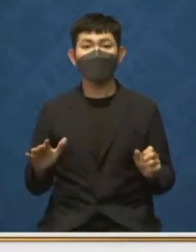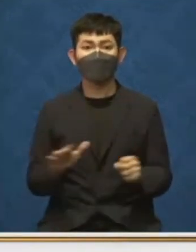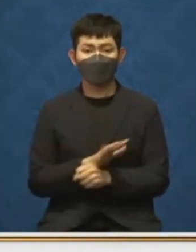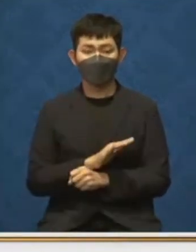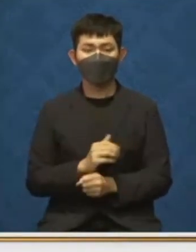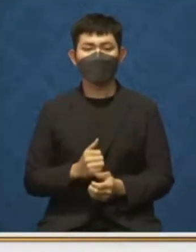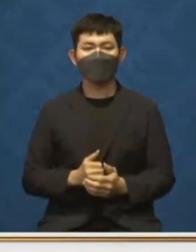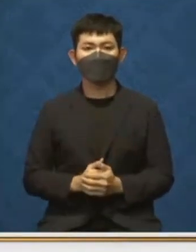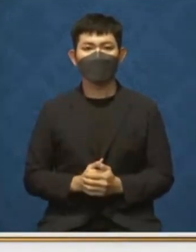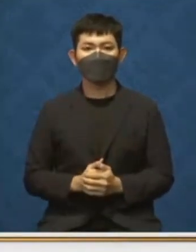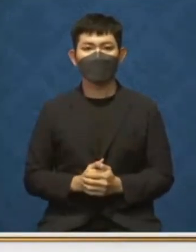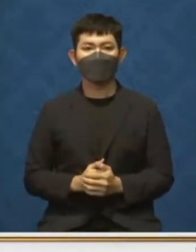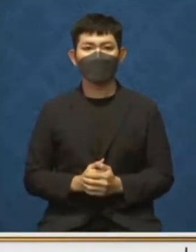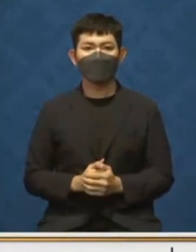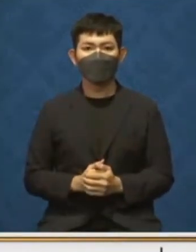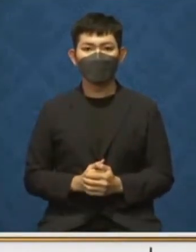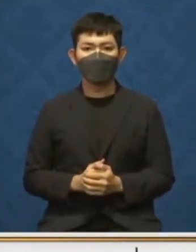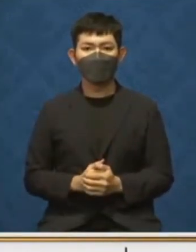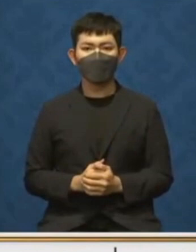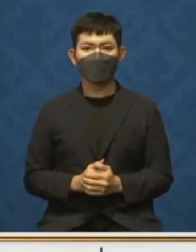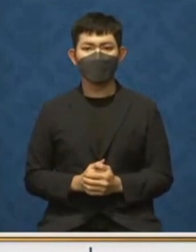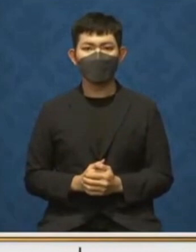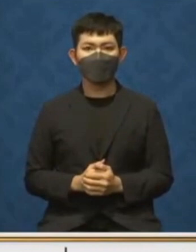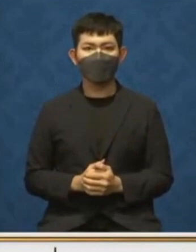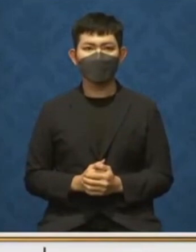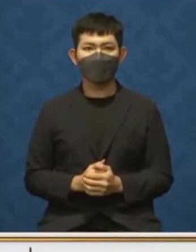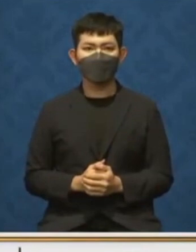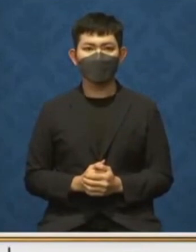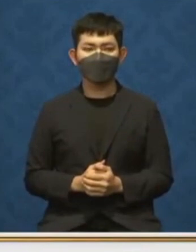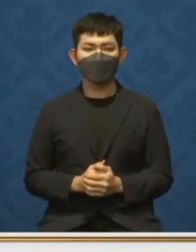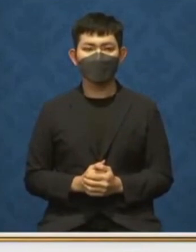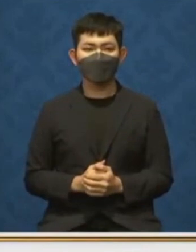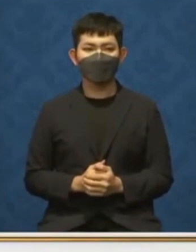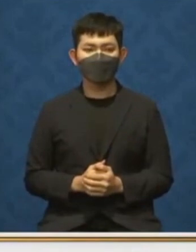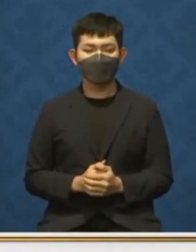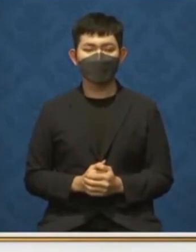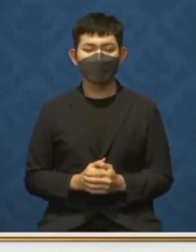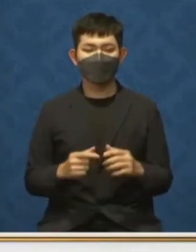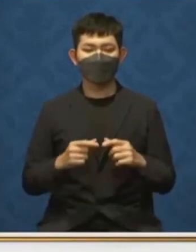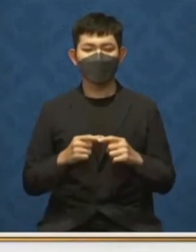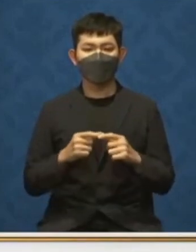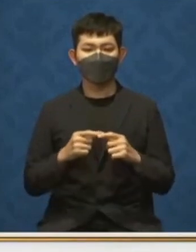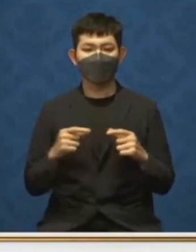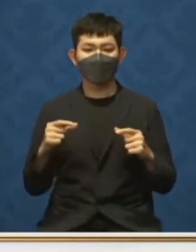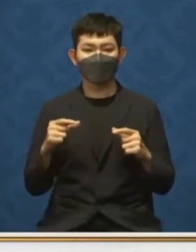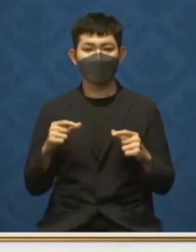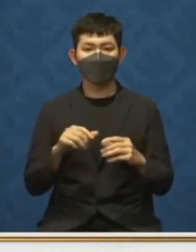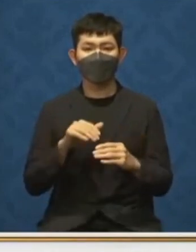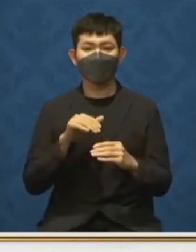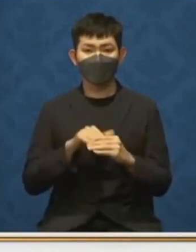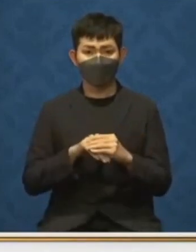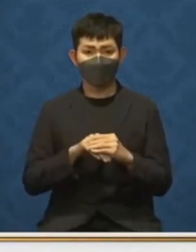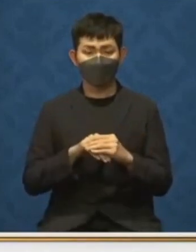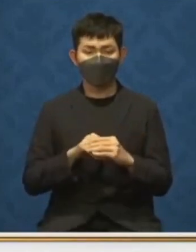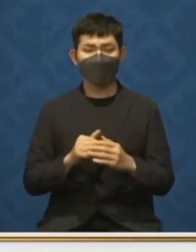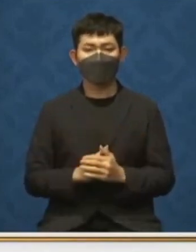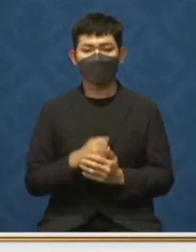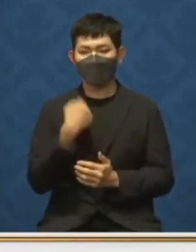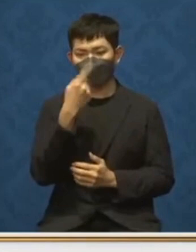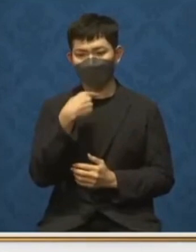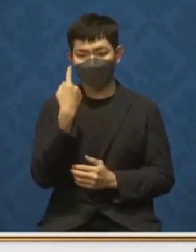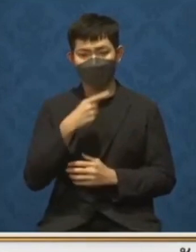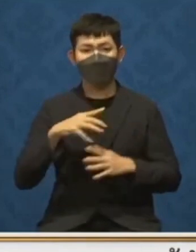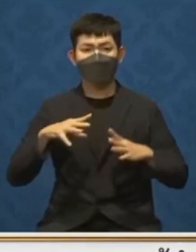ะครับต่อไปขอเชิญท่านสมาชิกใช้สิทธิ์ออกเสียงลงคะแนนนะครับท่านผู้ใดเห็นช